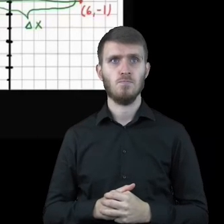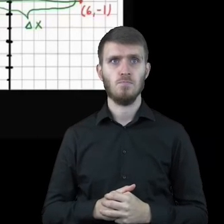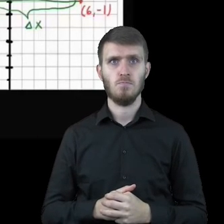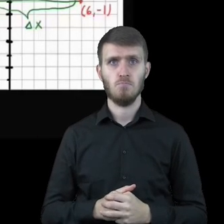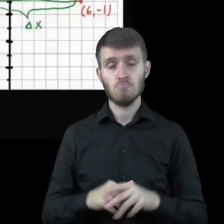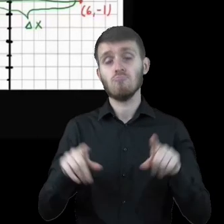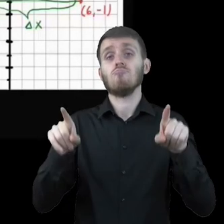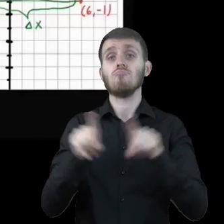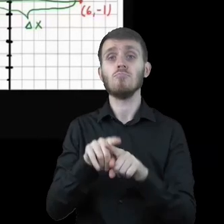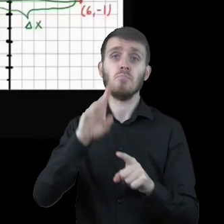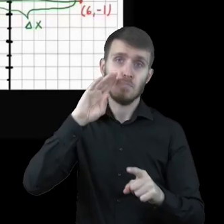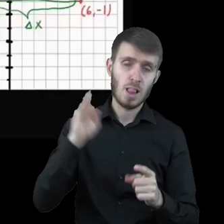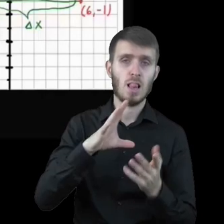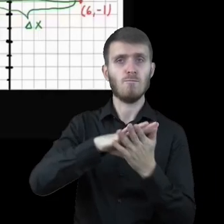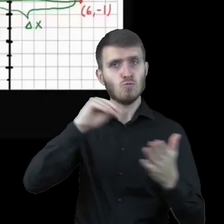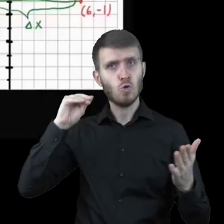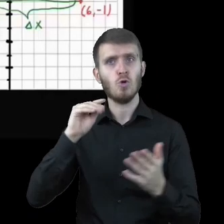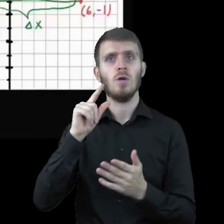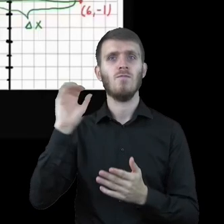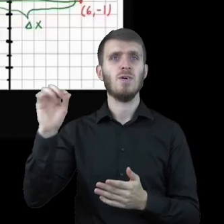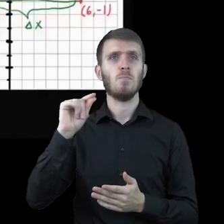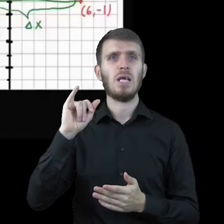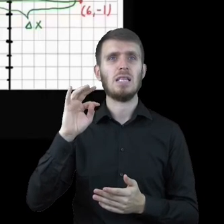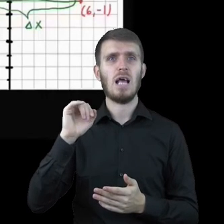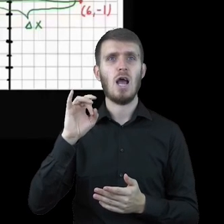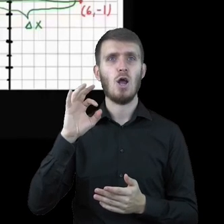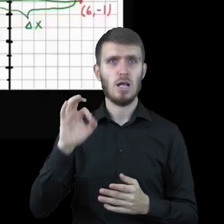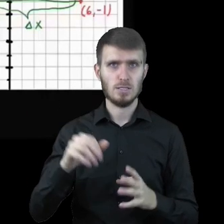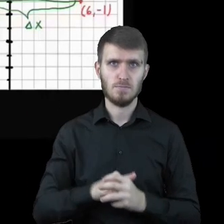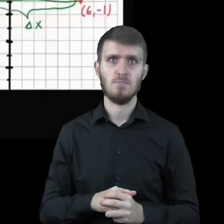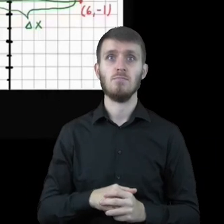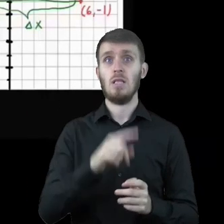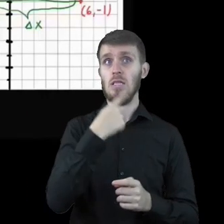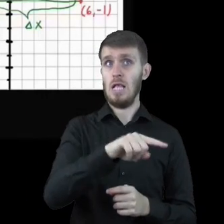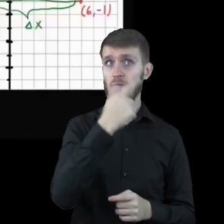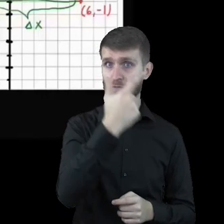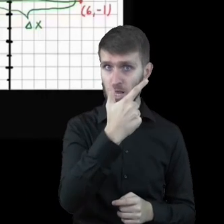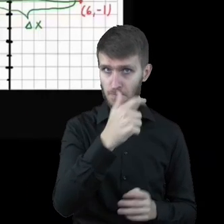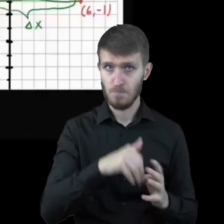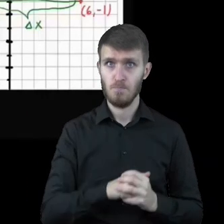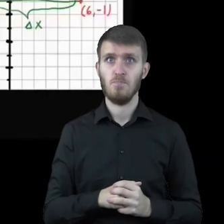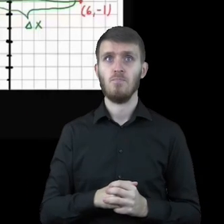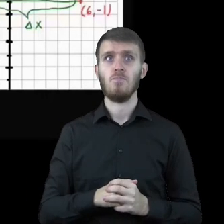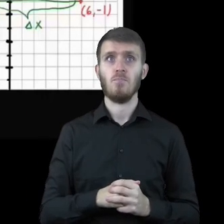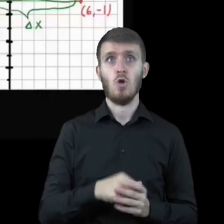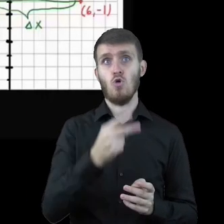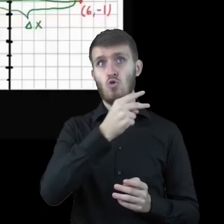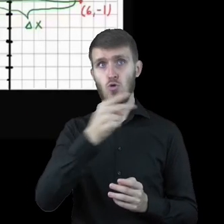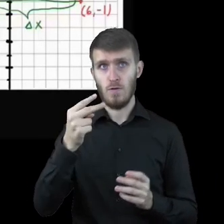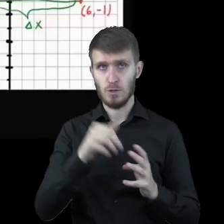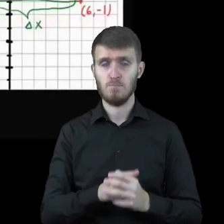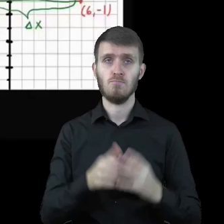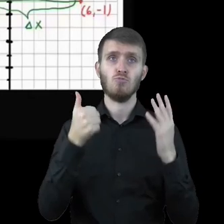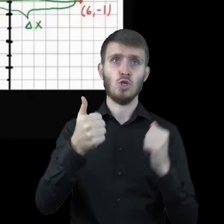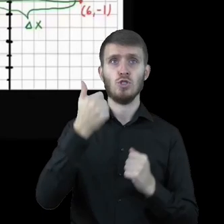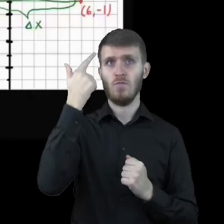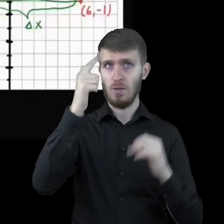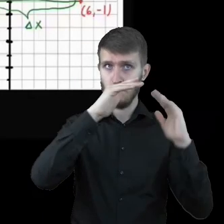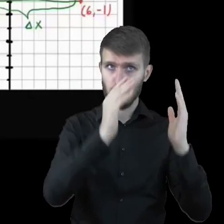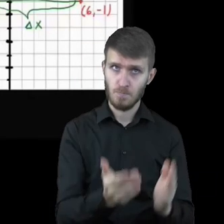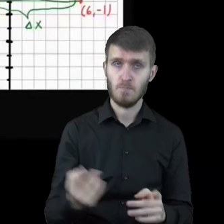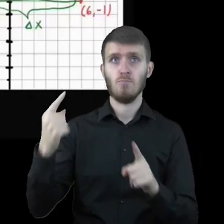No i znowuż twierdzenie Pitagorasa mówi, że D kwadrat jest równe 6